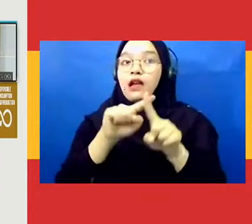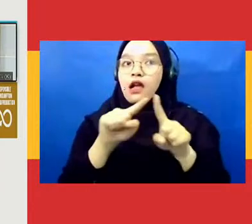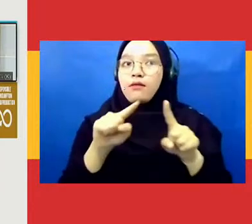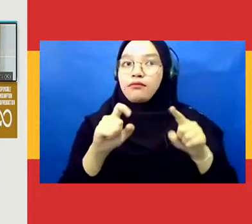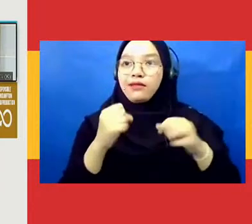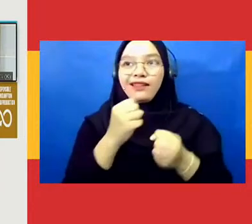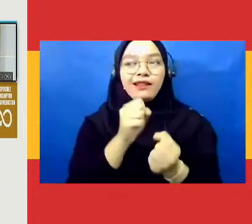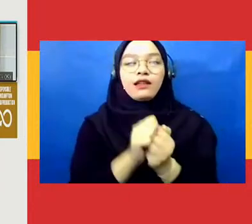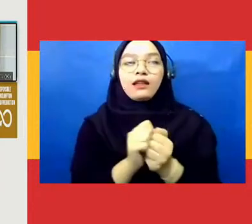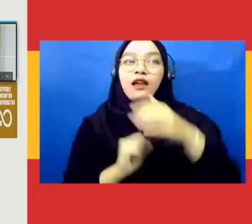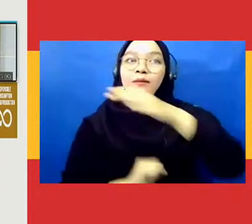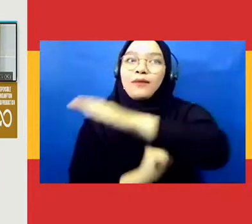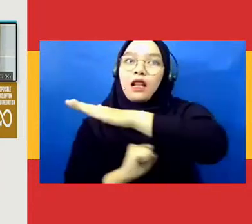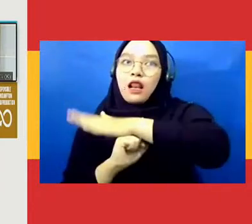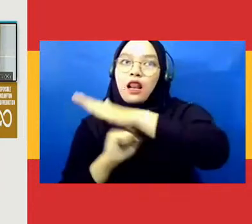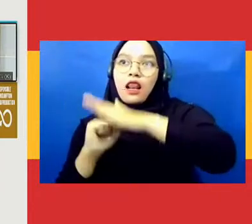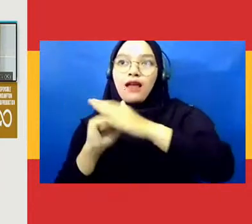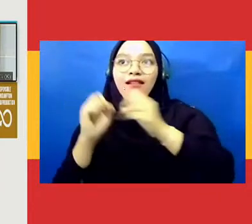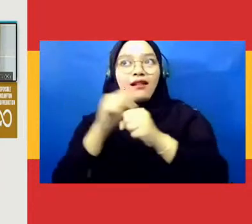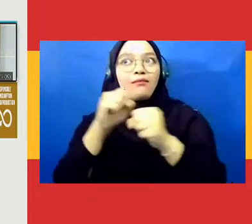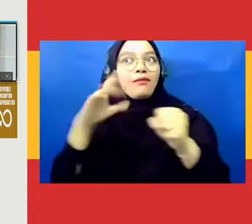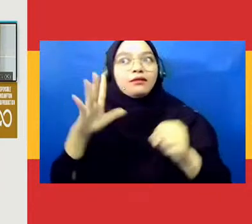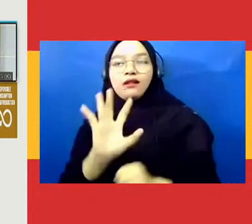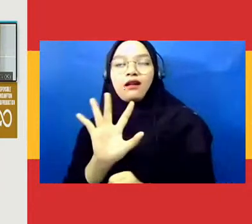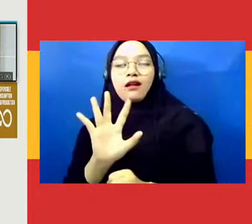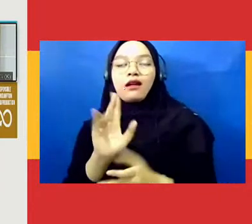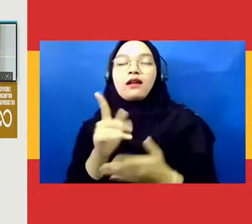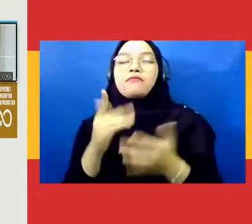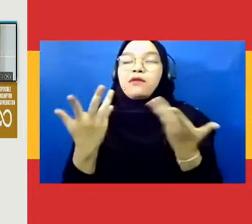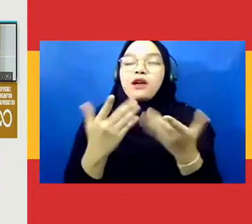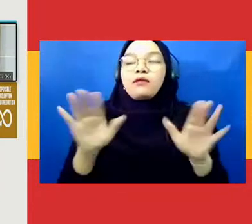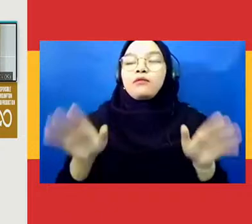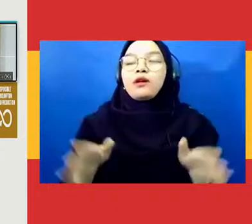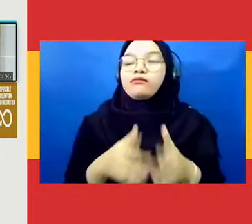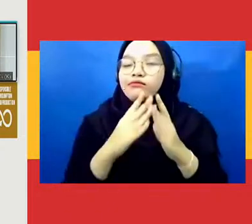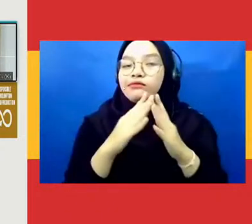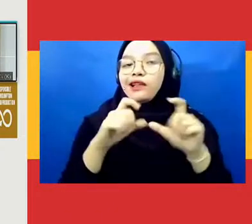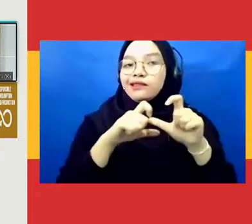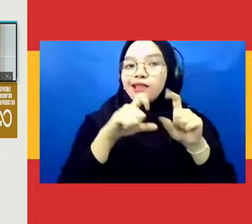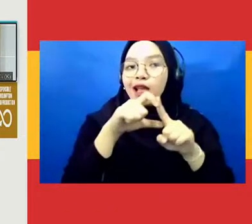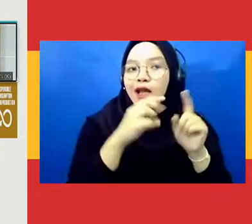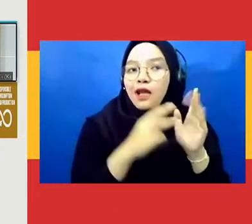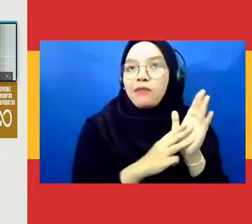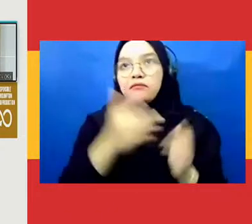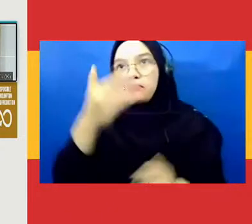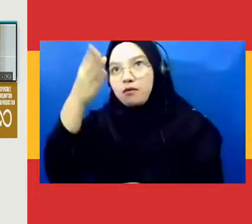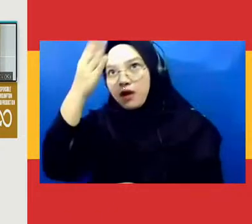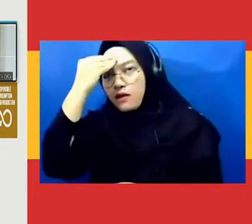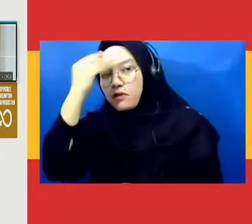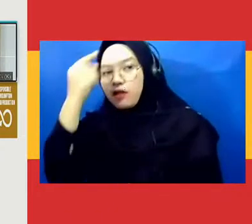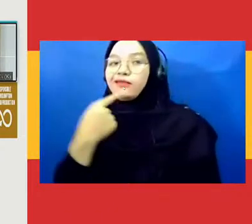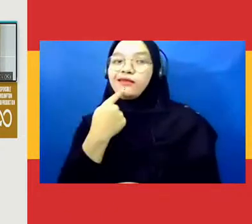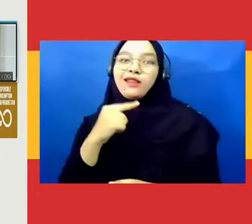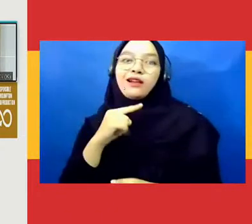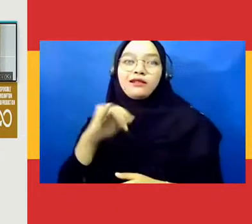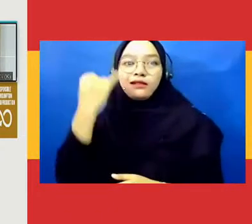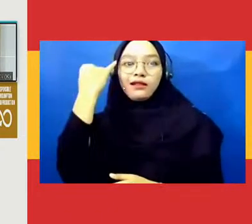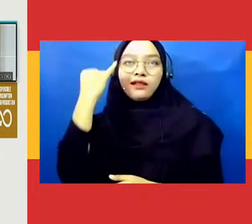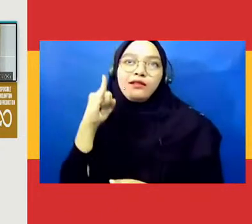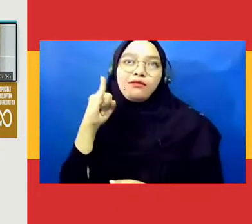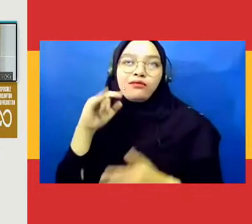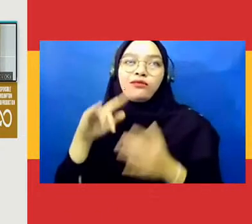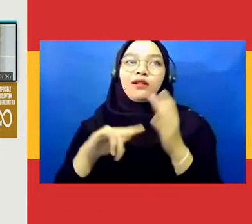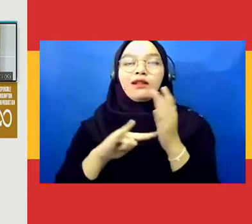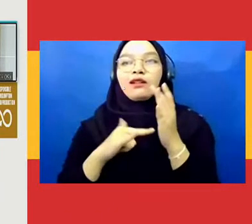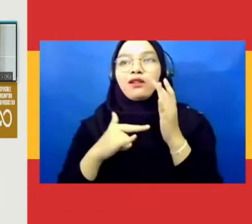pembangunan yang berkelanjutan. Bagaimana pembangunan berdaya manusia, penguasaan arsitek dalam hal ini, revolusi industri